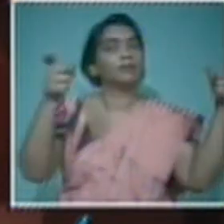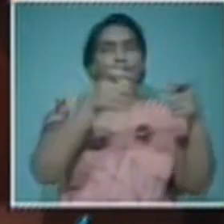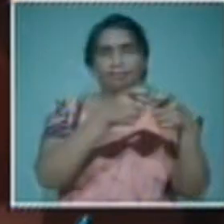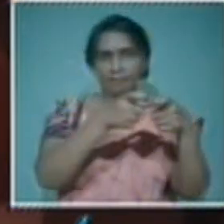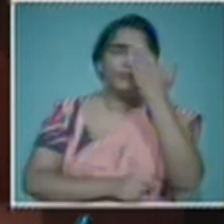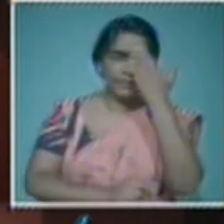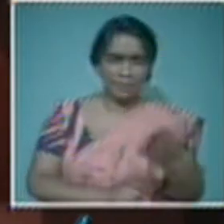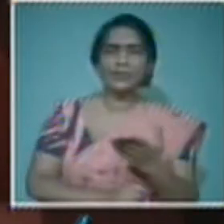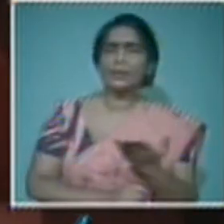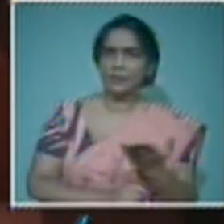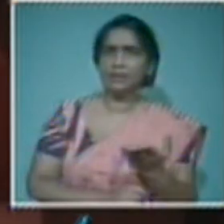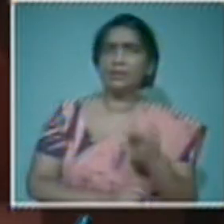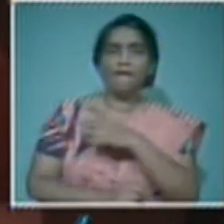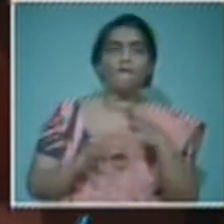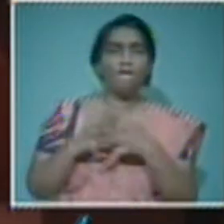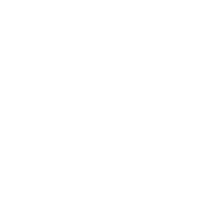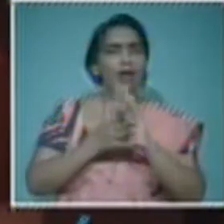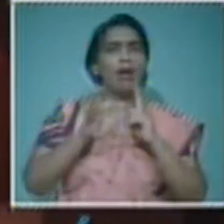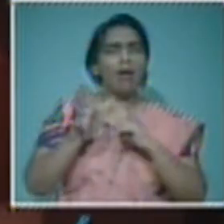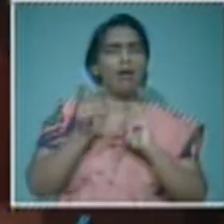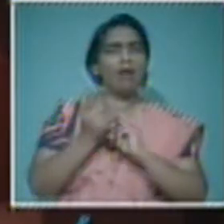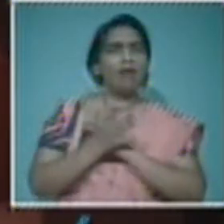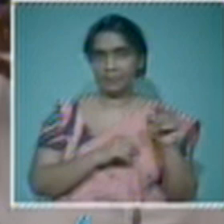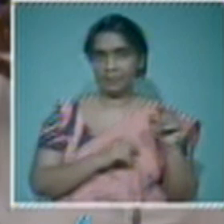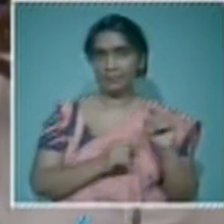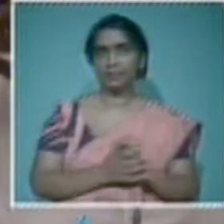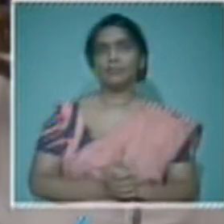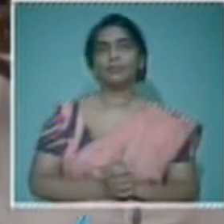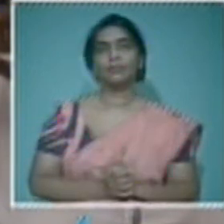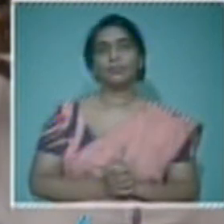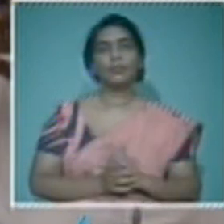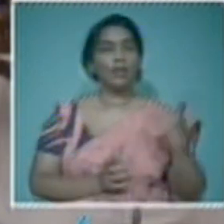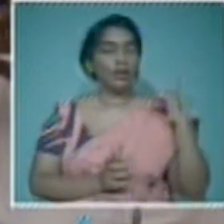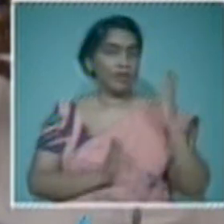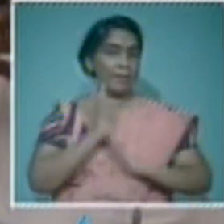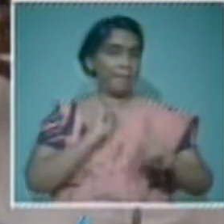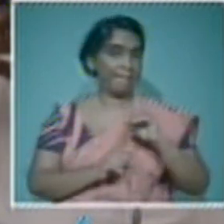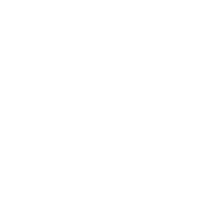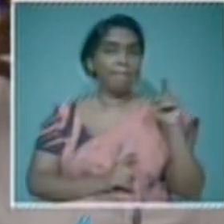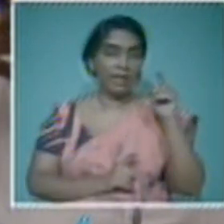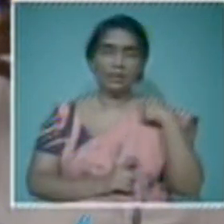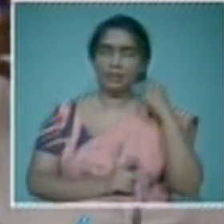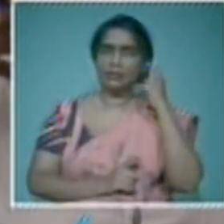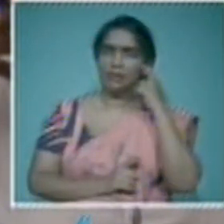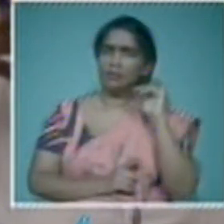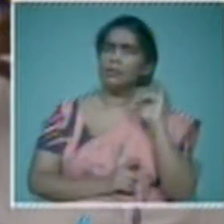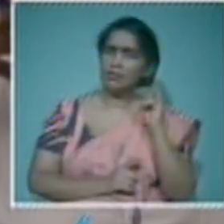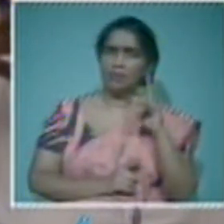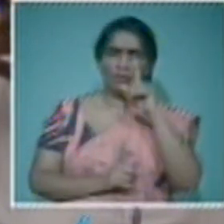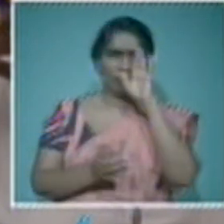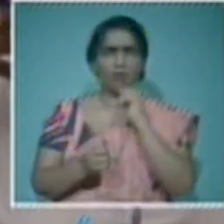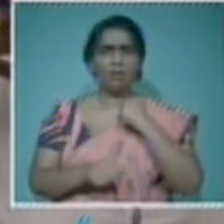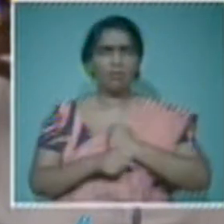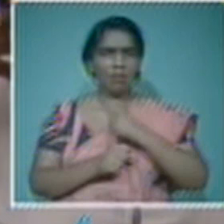කරලා කරුණා කරලා මේ වසන්ත මුදලිගේ ඇතුළු එයාව නිදහස් කරන්න. ආරක්ෂක අමාත්‍යාංශය හිතනවා නම් යම් ආරක්ෂා